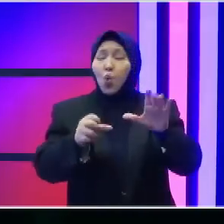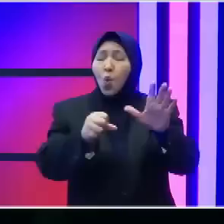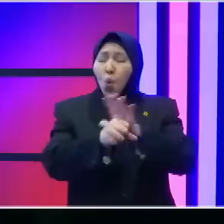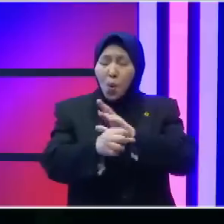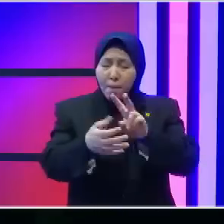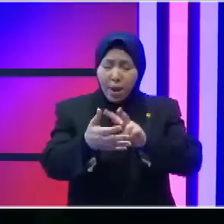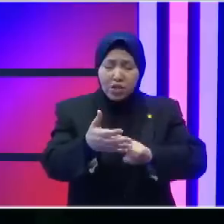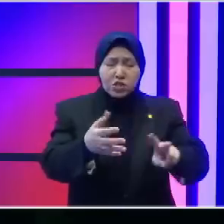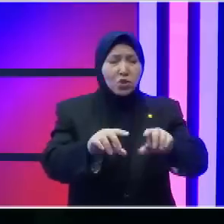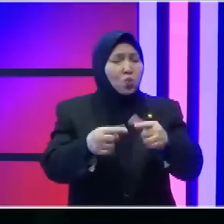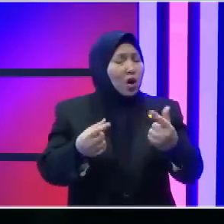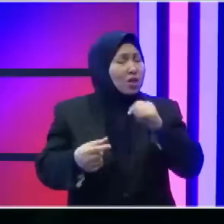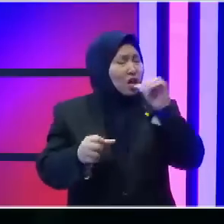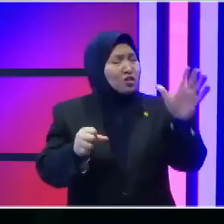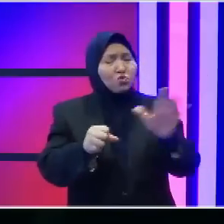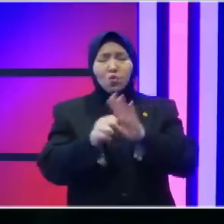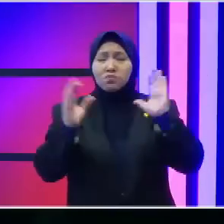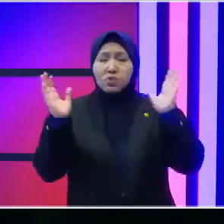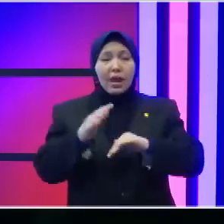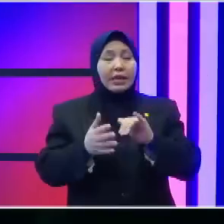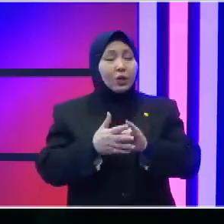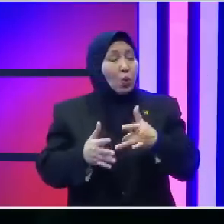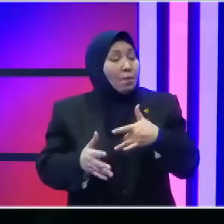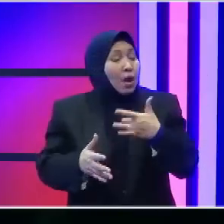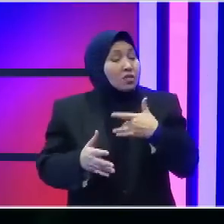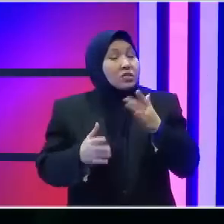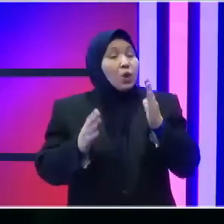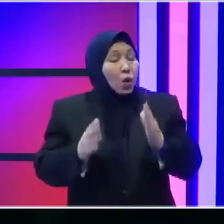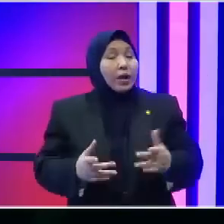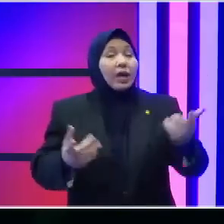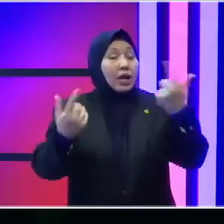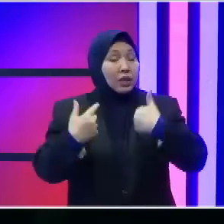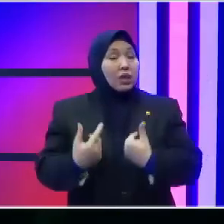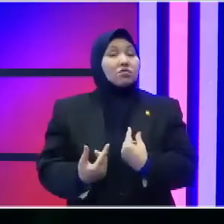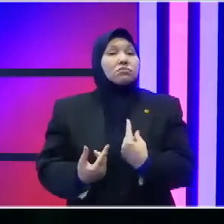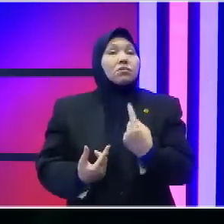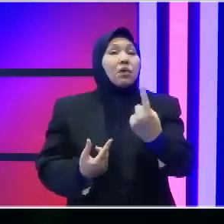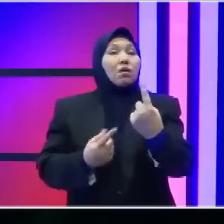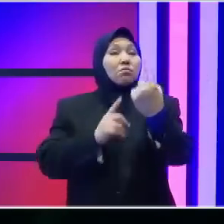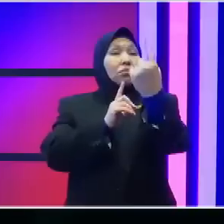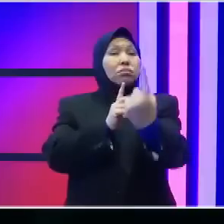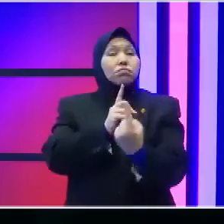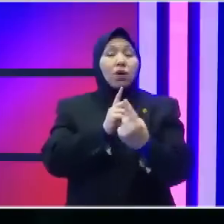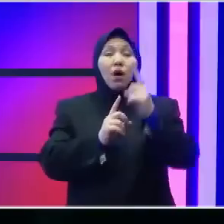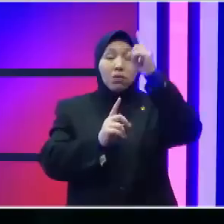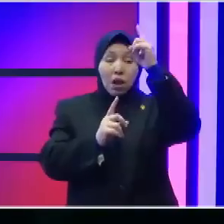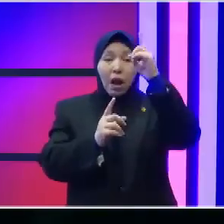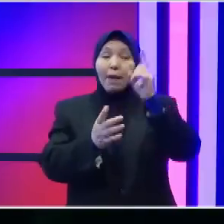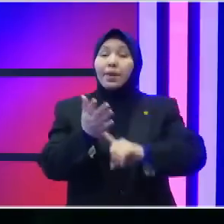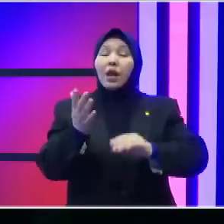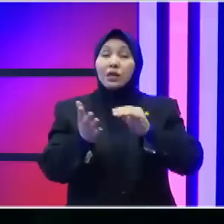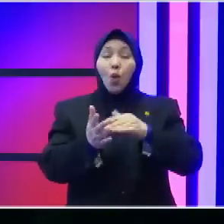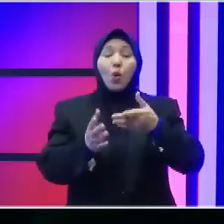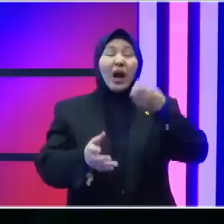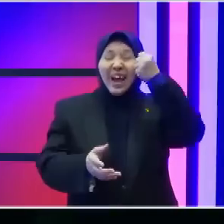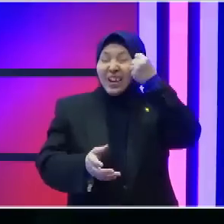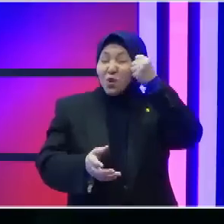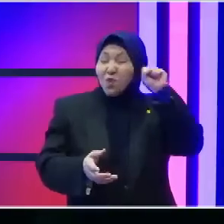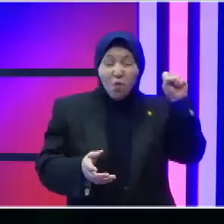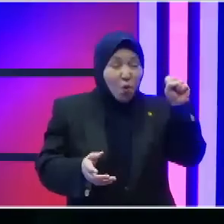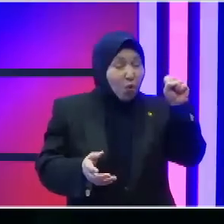Quran, tidak cukup solat, tidak cukup. Itu perasaan orang yang datang seorang-seorang berhadapan dengan Allah. Apatah lagi bagi orang yang kufur,